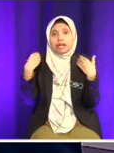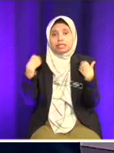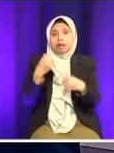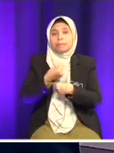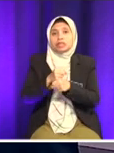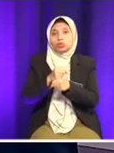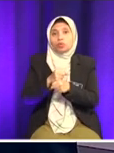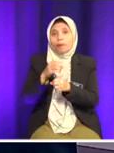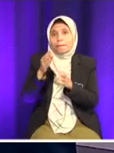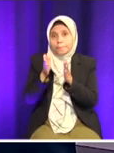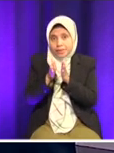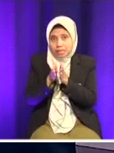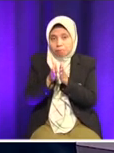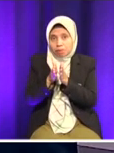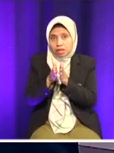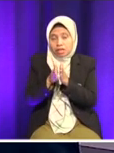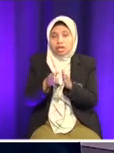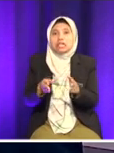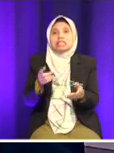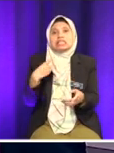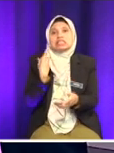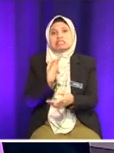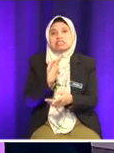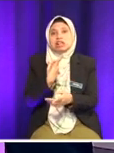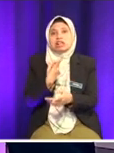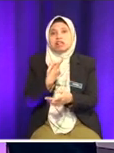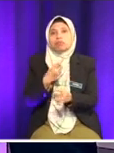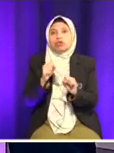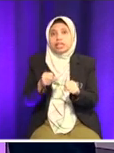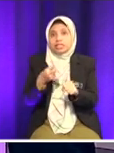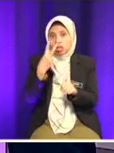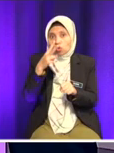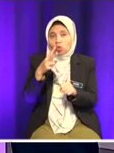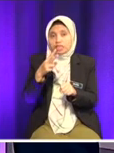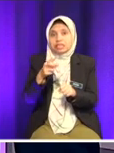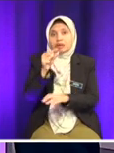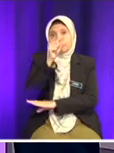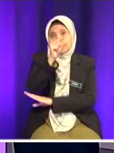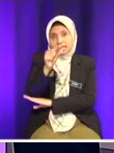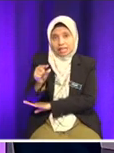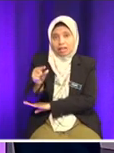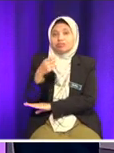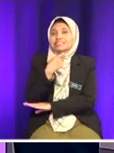ini ya tapi kita kadang-kadang begitu grafik senyum Oke